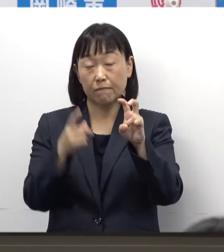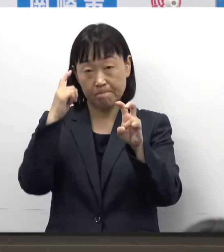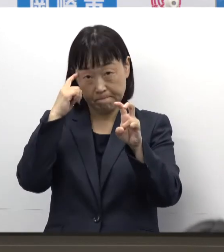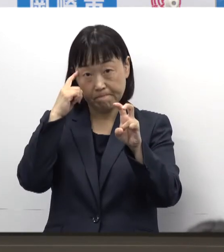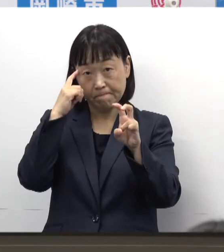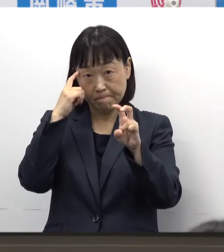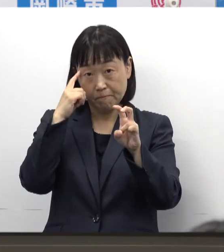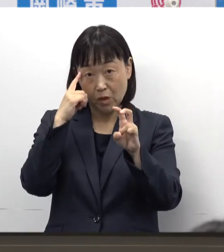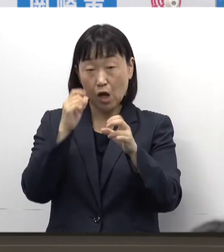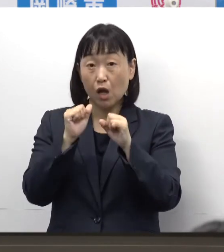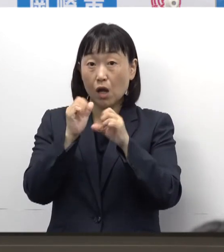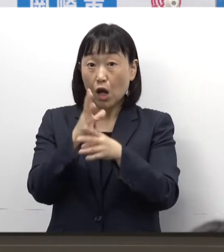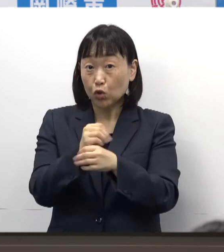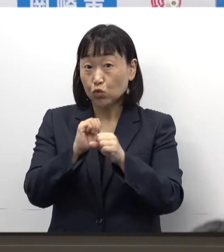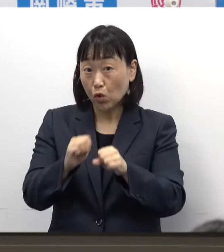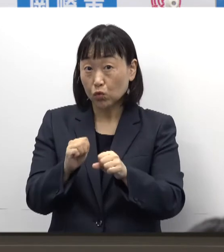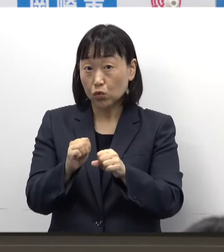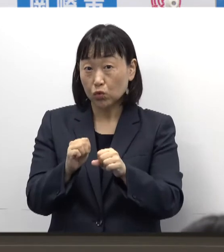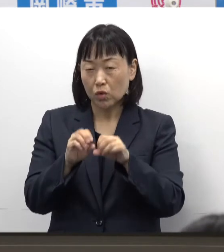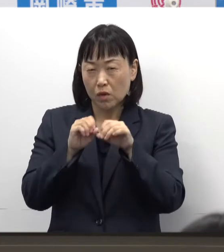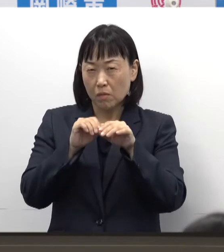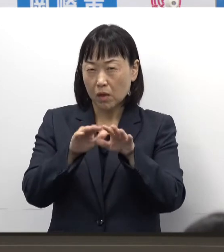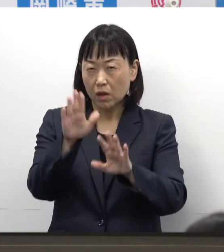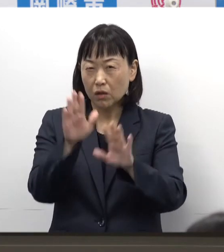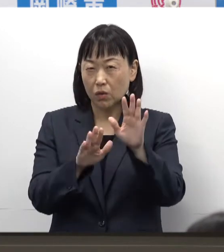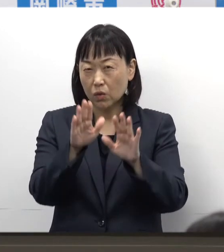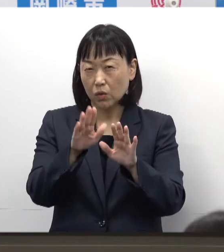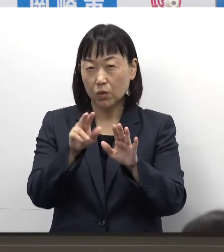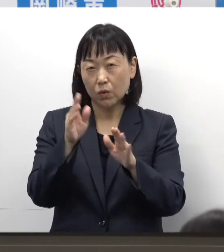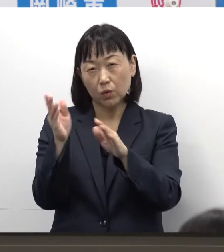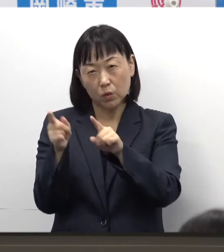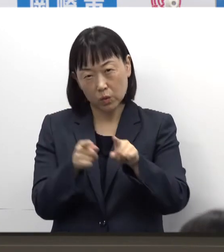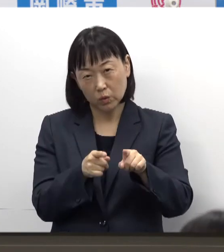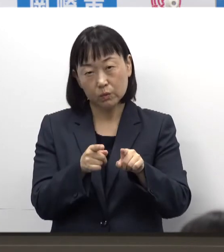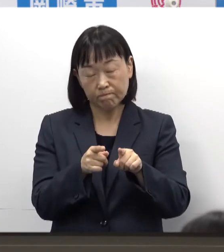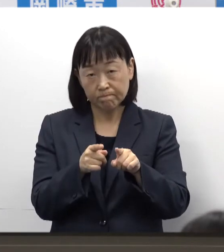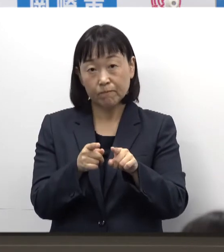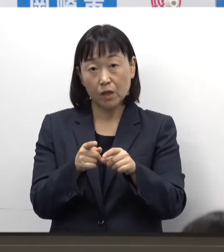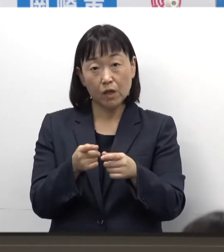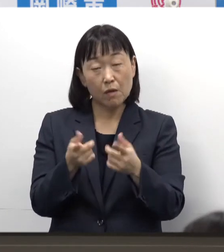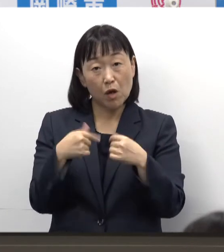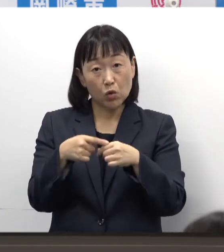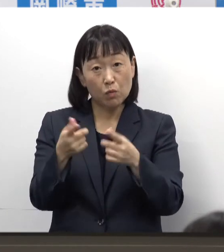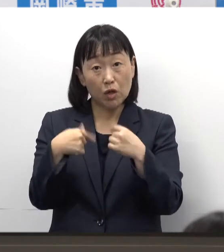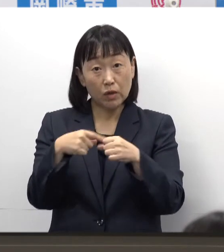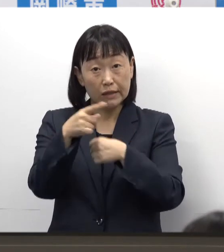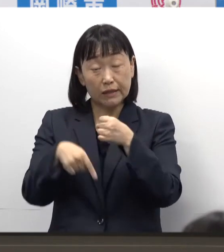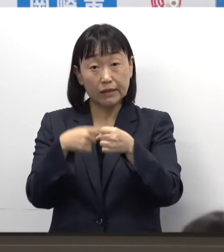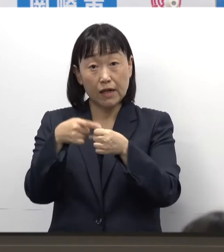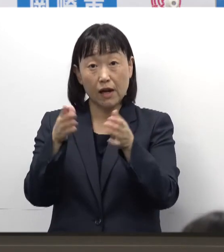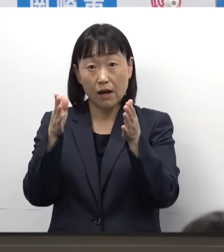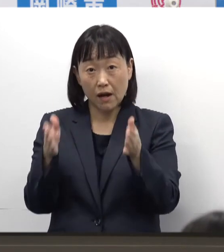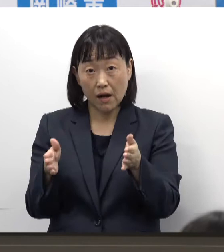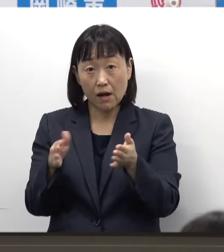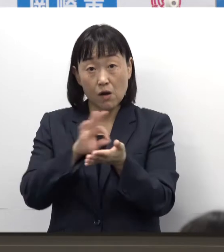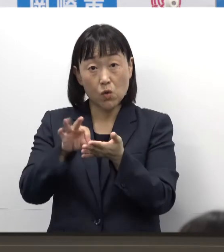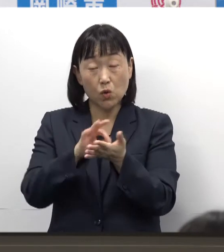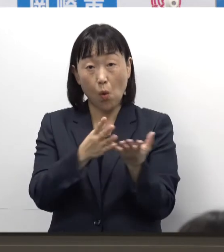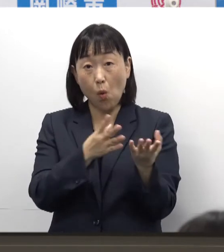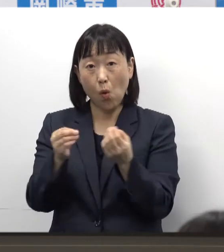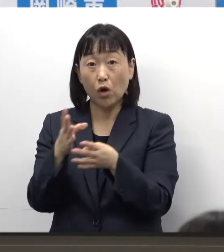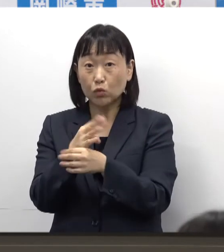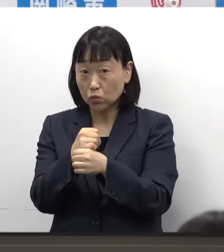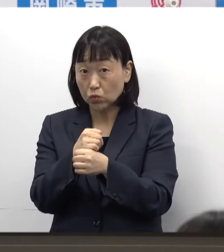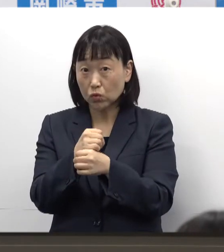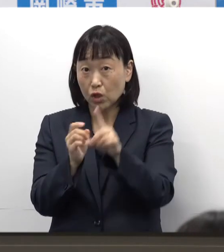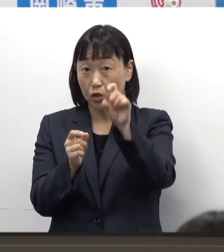実施期間は感染状況を考慮しながらの判断となりますが例年であれば1年のうちで消費活動が最も活発となり